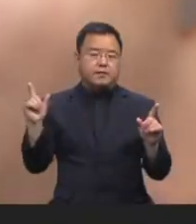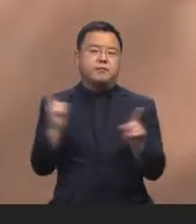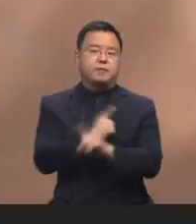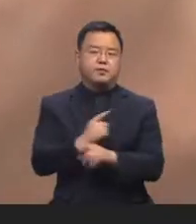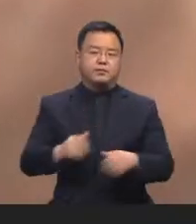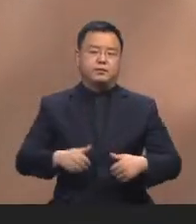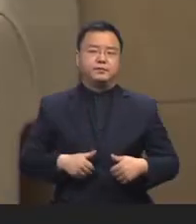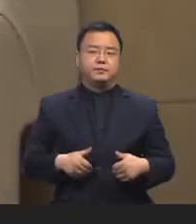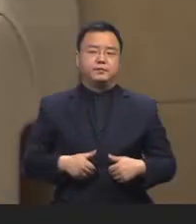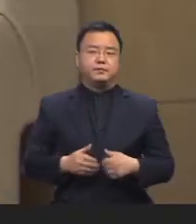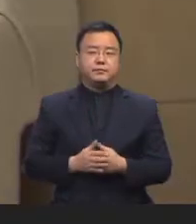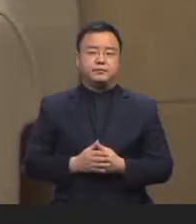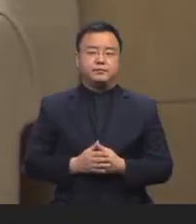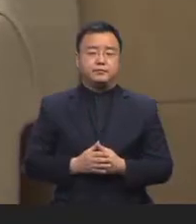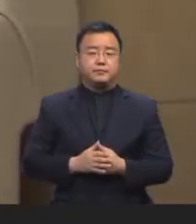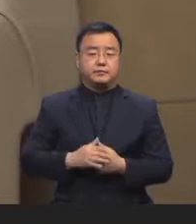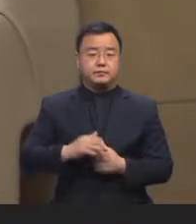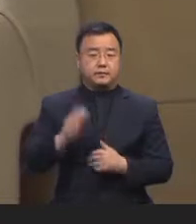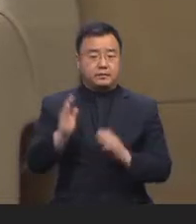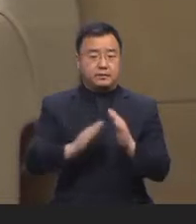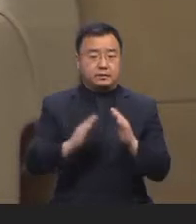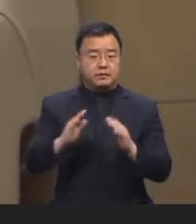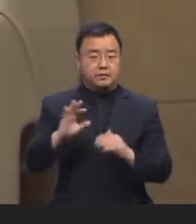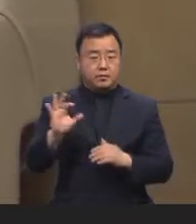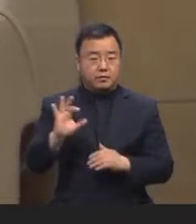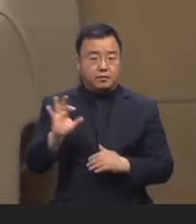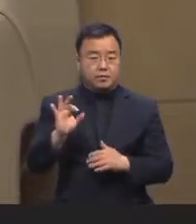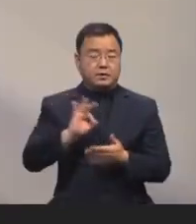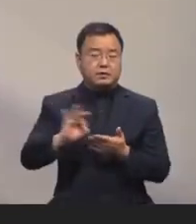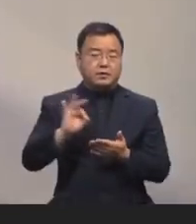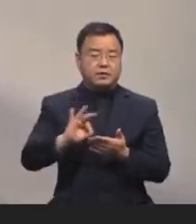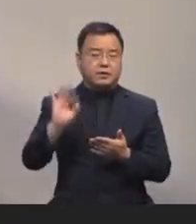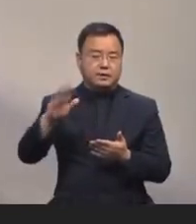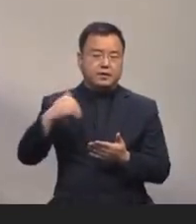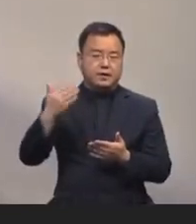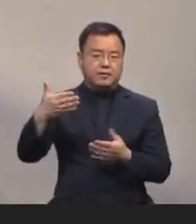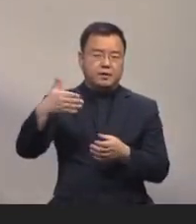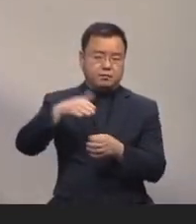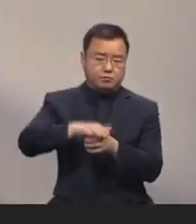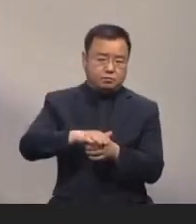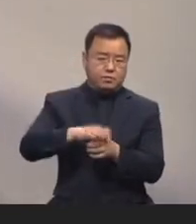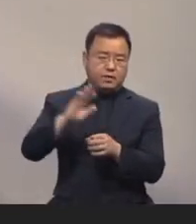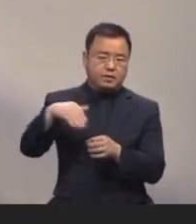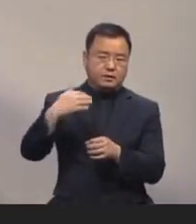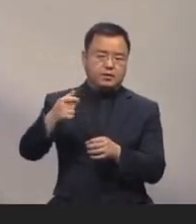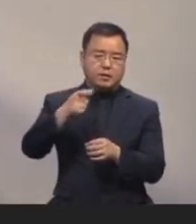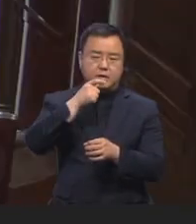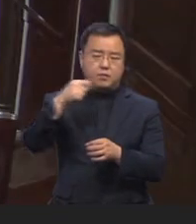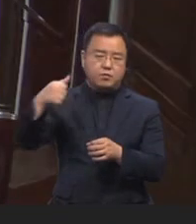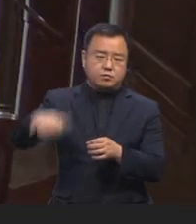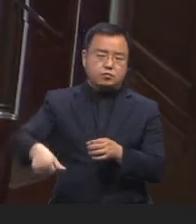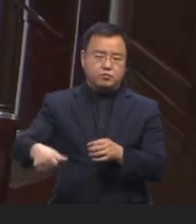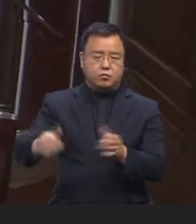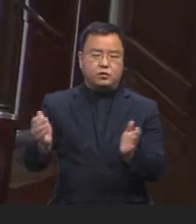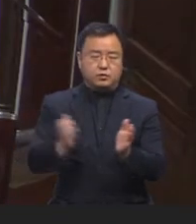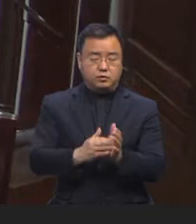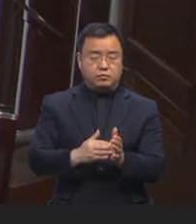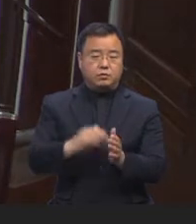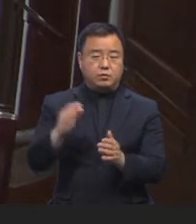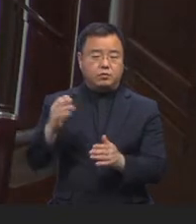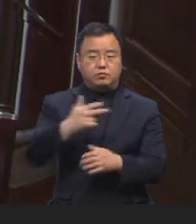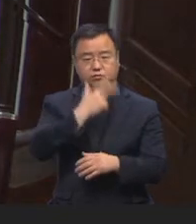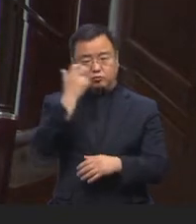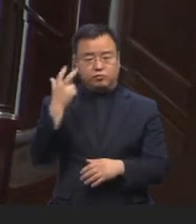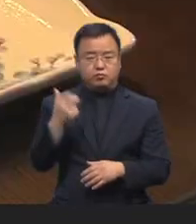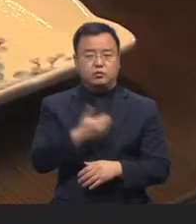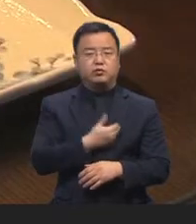좋습니다 공중화장실에 쓴 뒤엔 반드시 뚜껑을 닫고 물을 내리도록 합니다 충분한 식사와 수면을